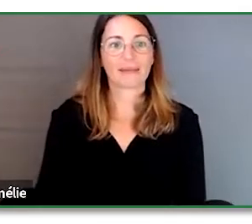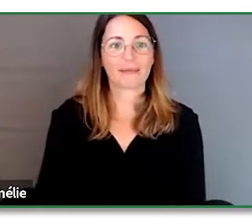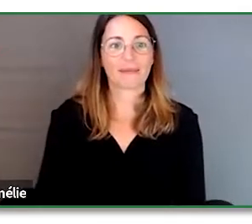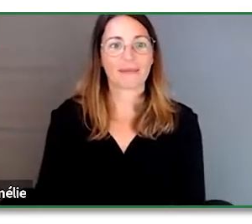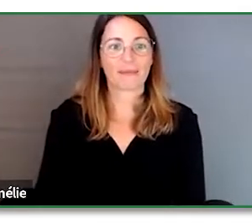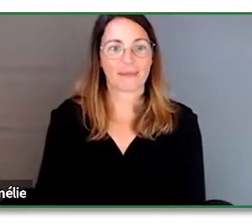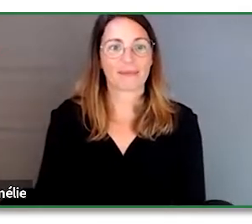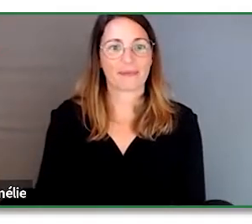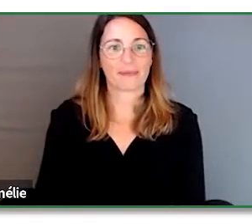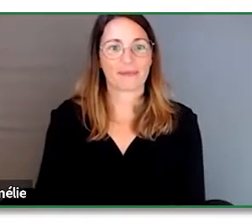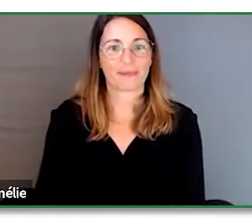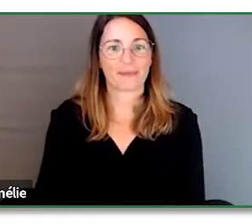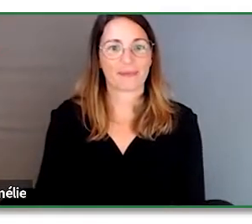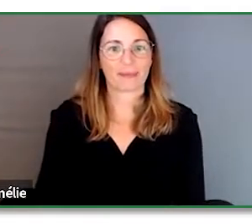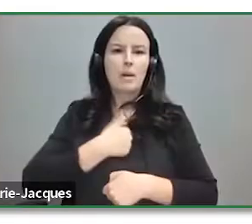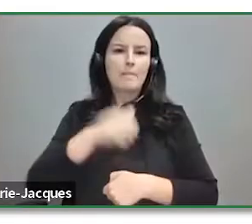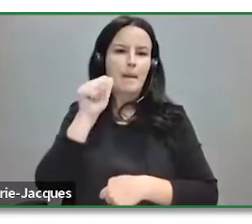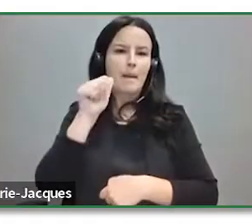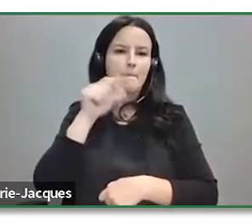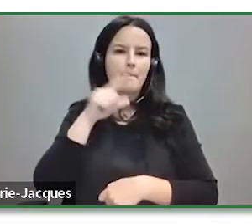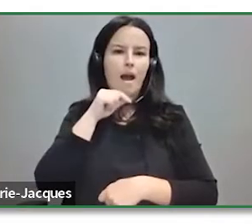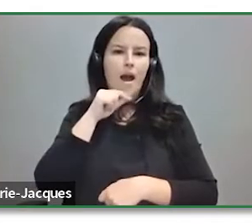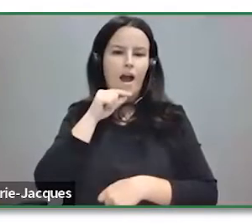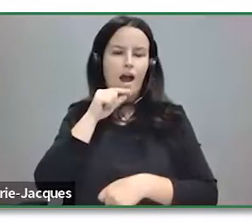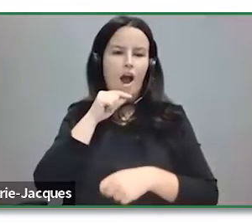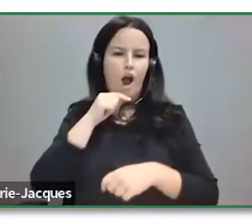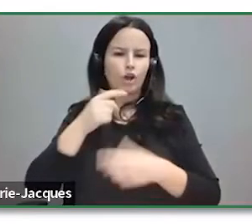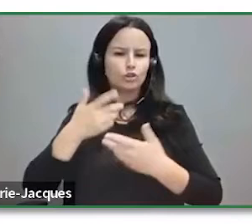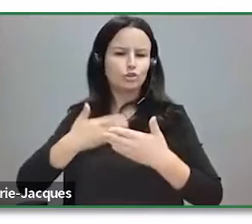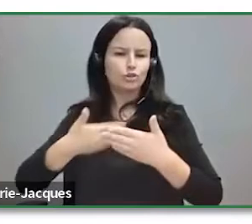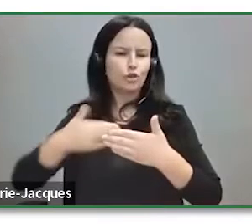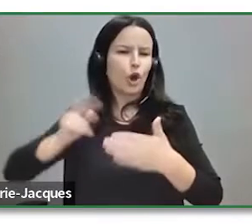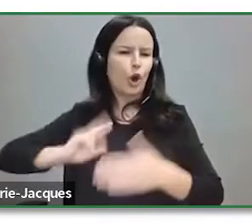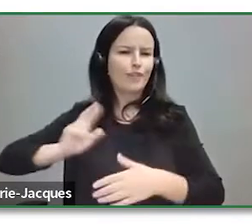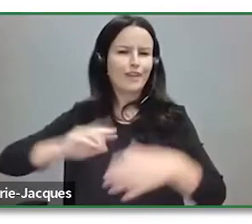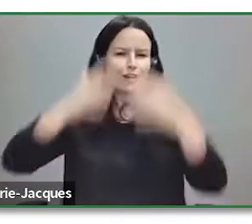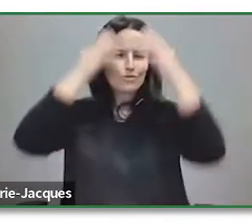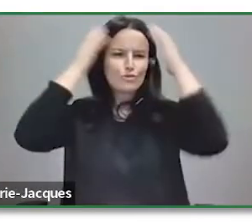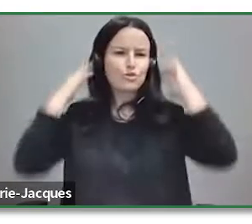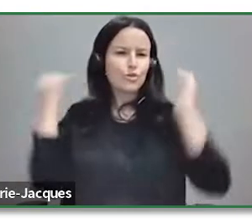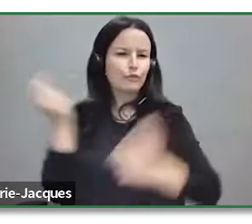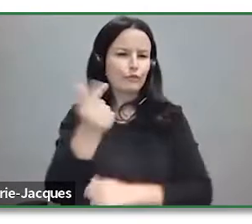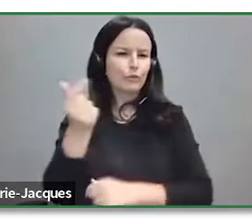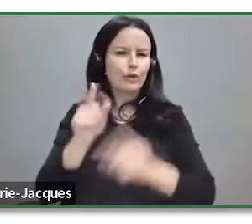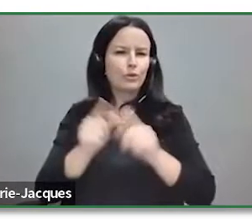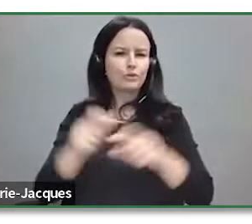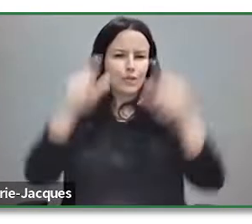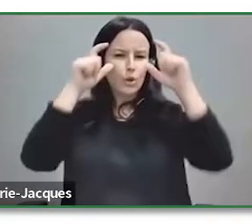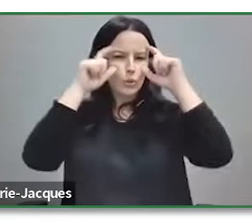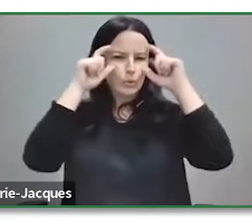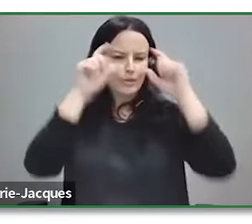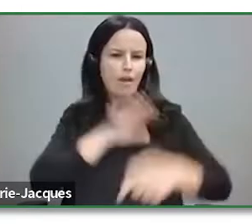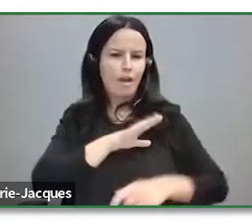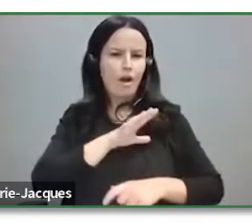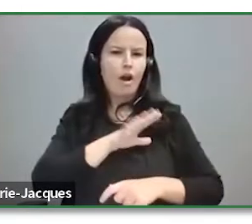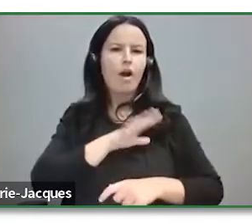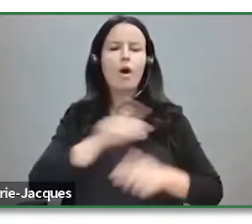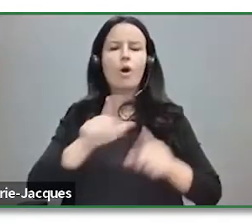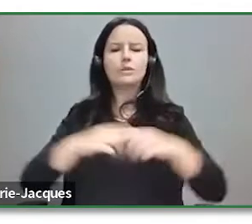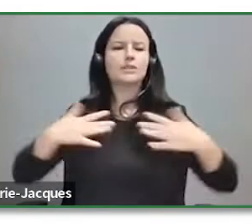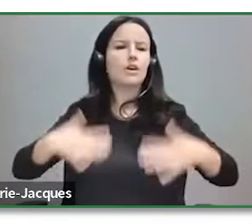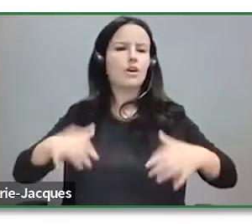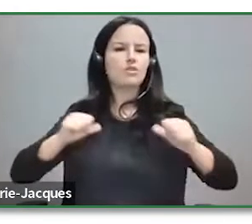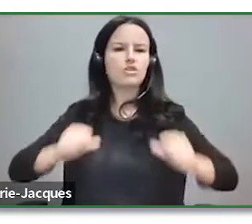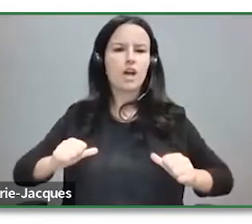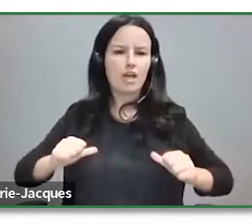retraite avec des cheveux gris et je porte des lunettes et un chandail